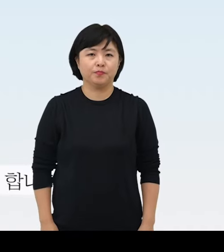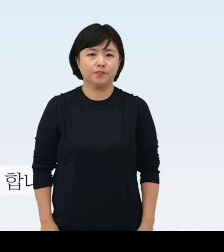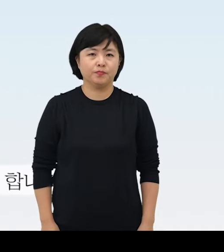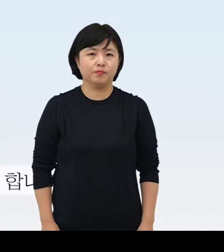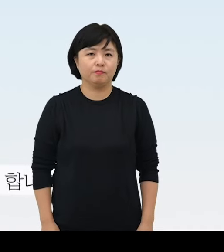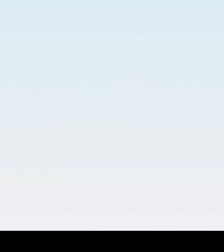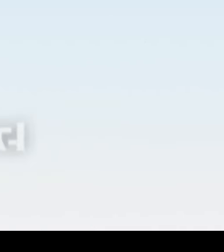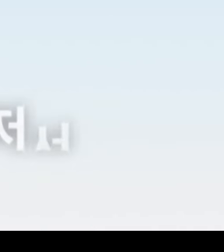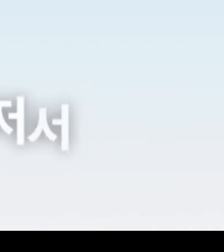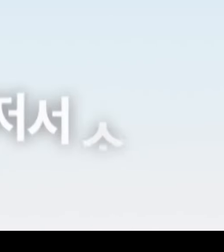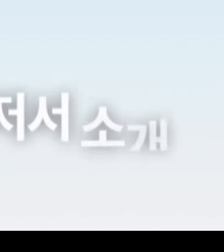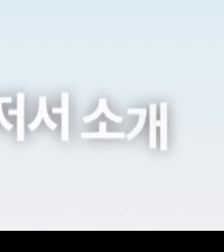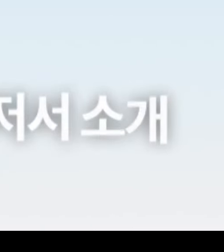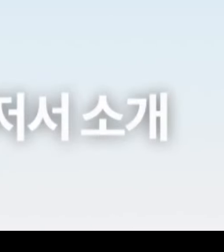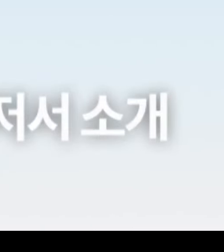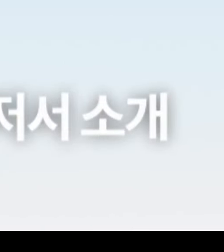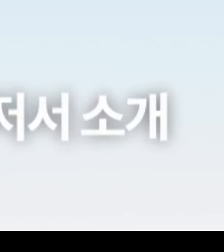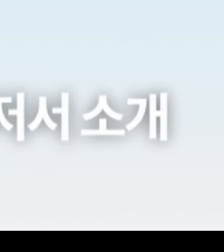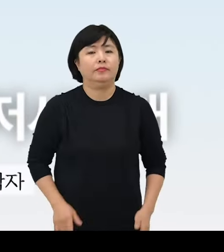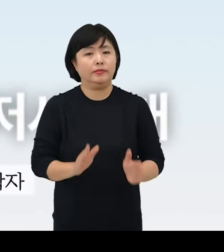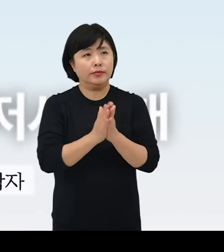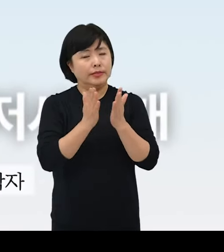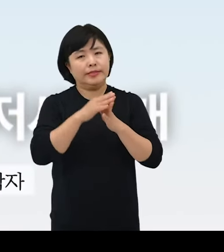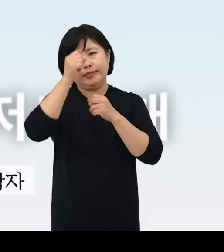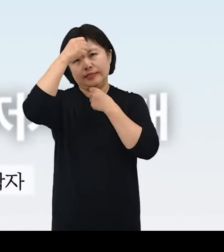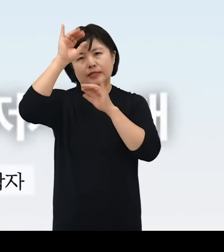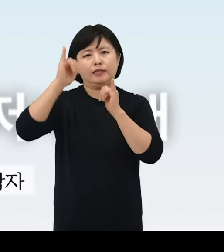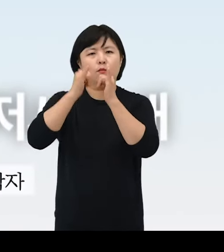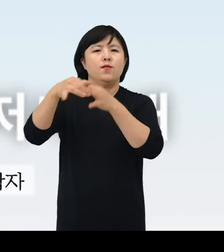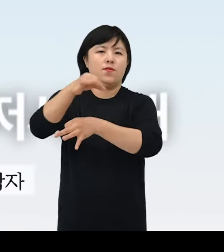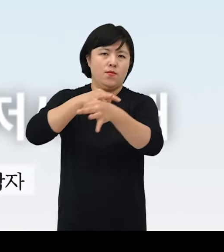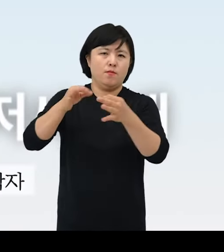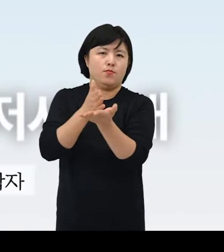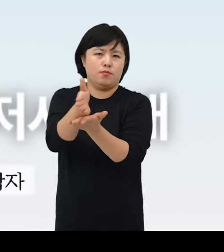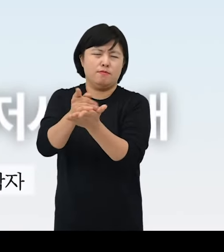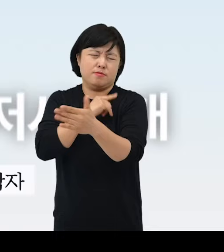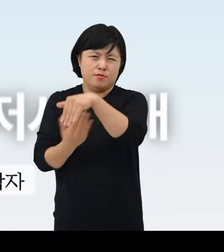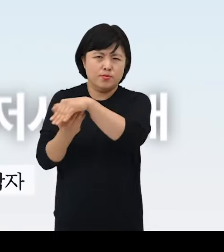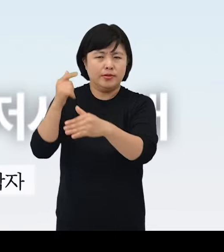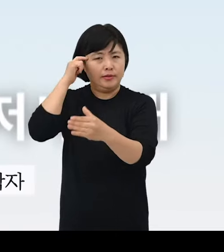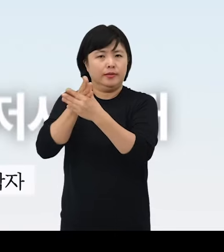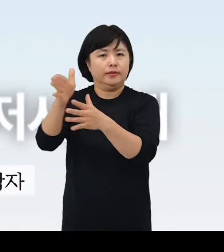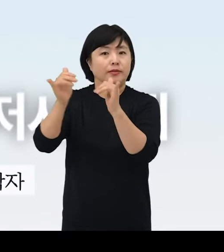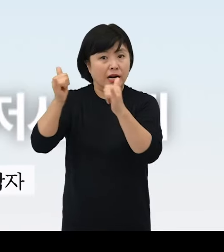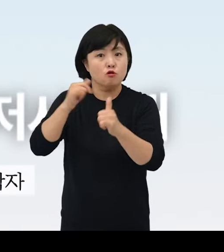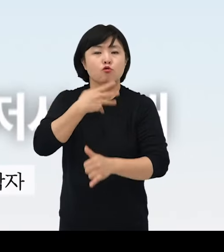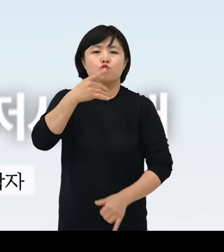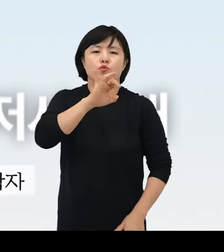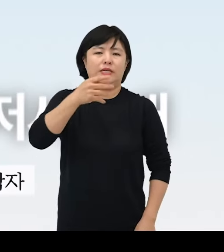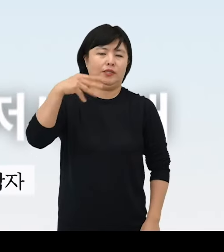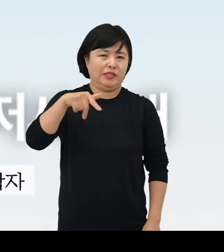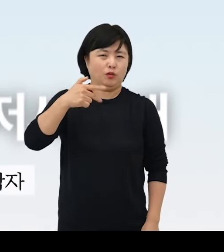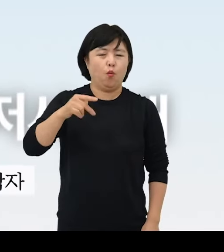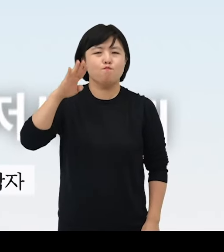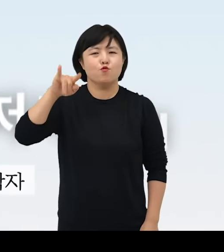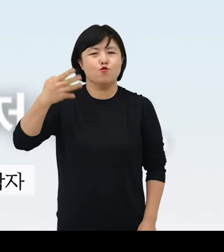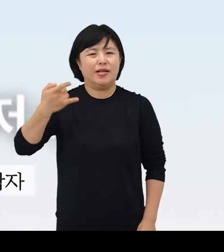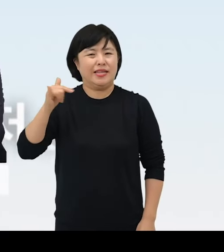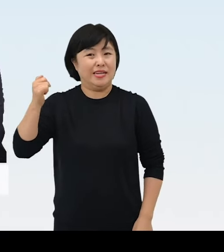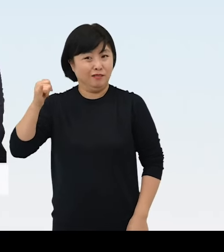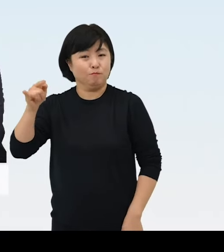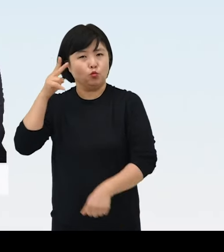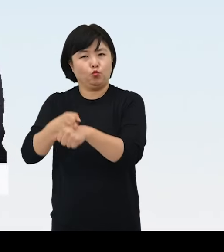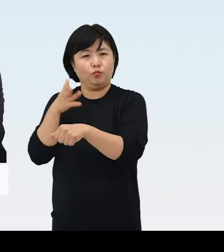학자 중에 한 사람이다. 어떤 내용의 책인가요? 이 책은 이제 그 이태리의 사회적 경제 분야에서 이제 최고의 학자라고 할 수